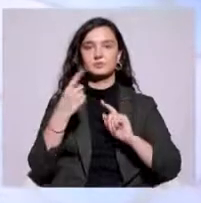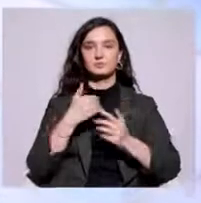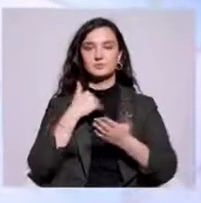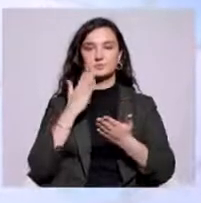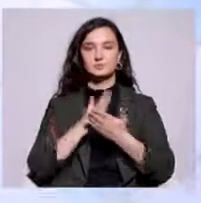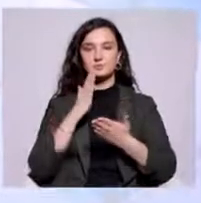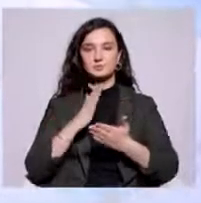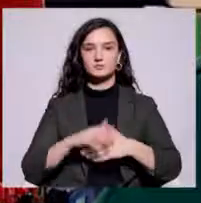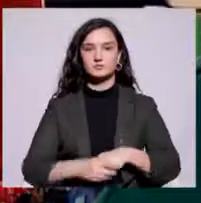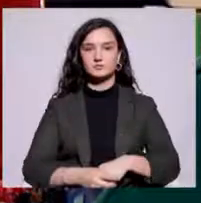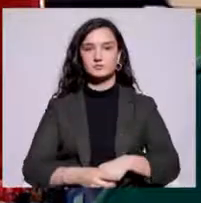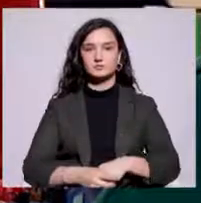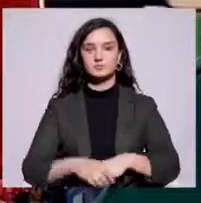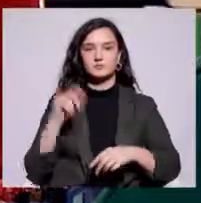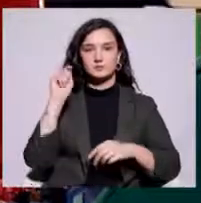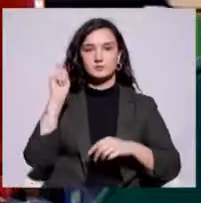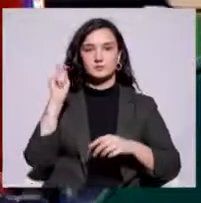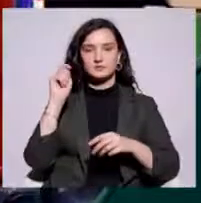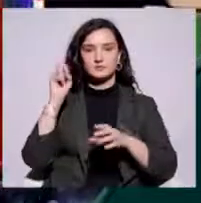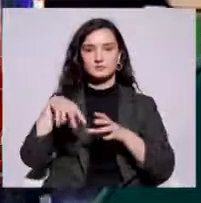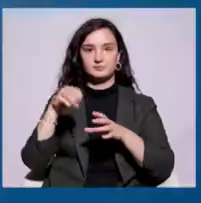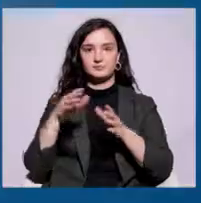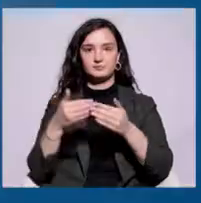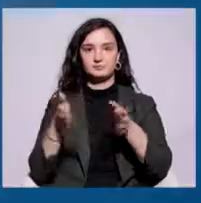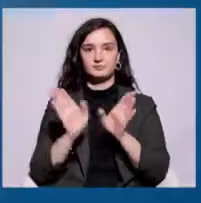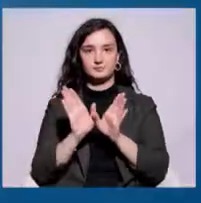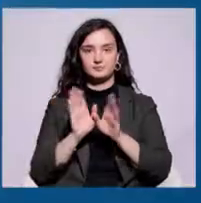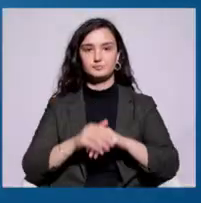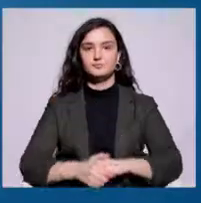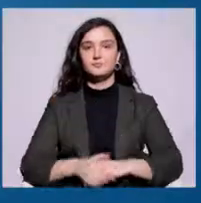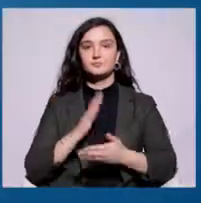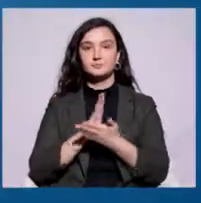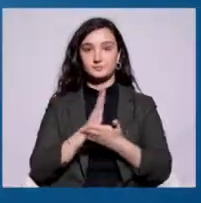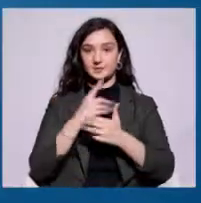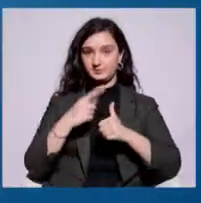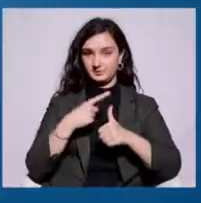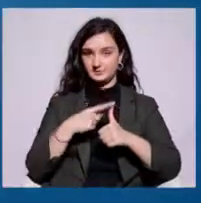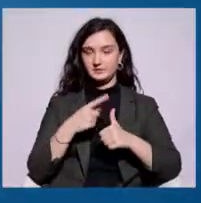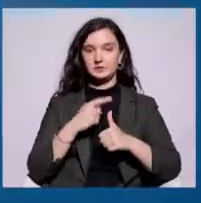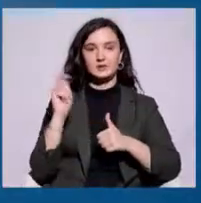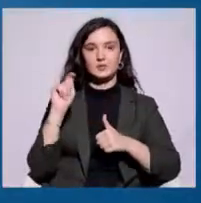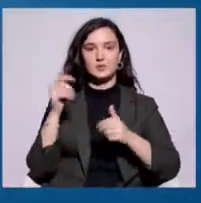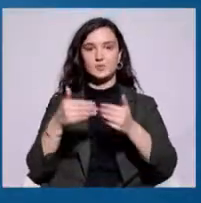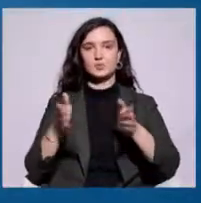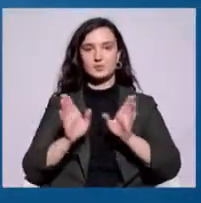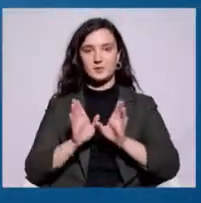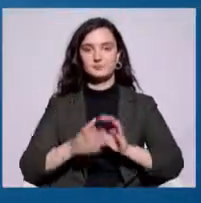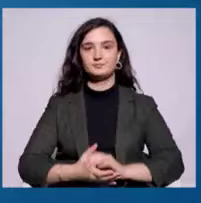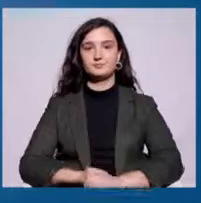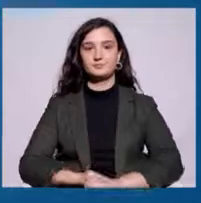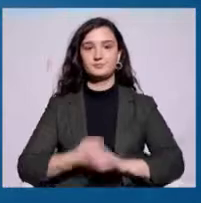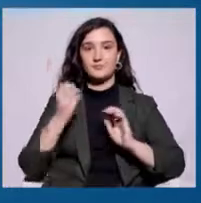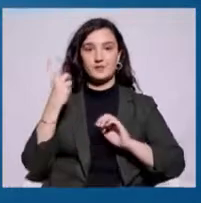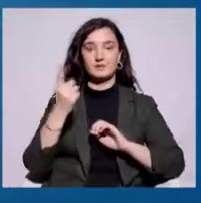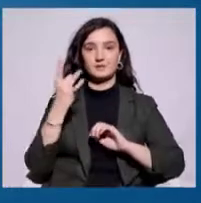have waste bin. Noun. Waste bin, არსებითი სახელი, ნაგვისურნა. One